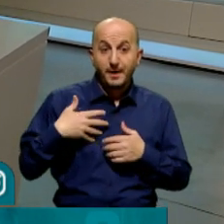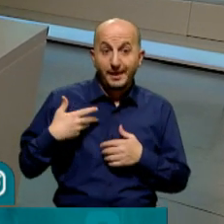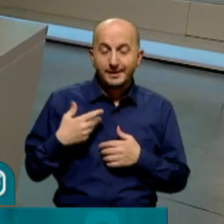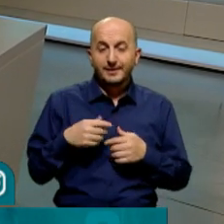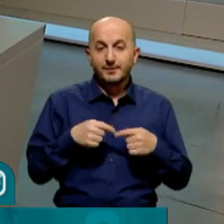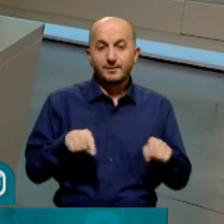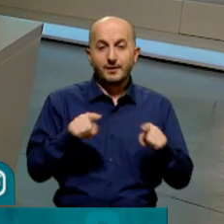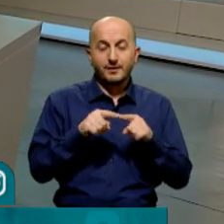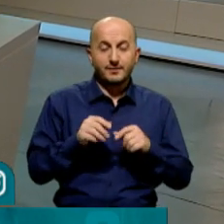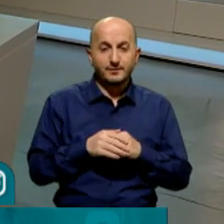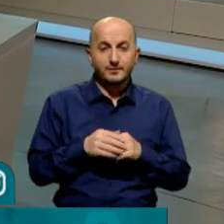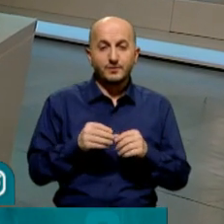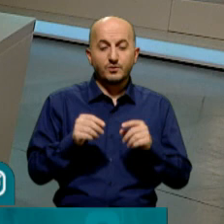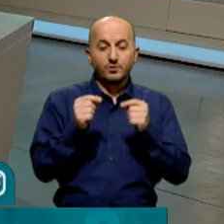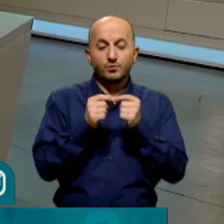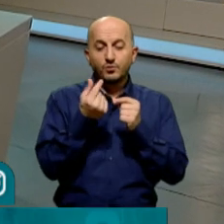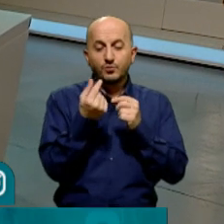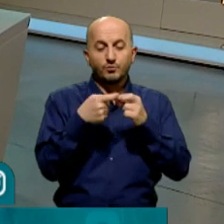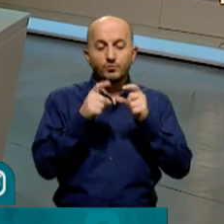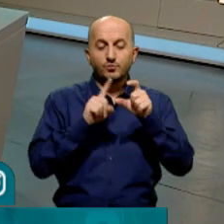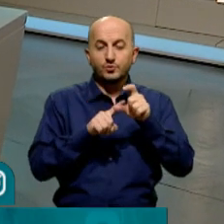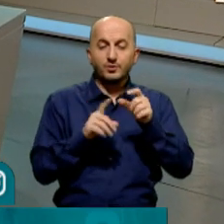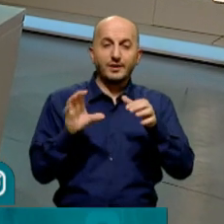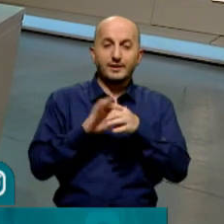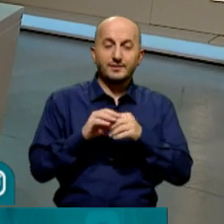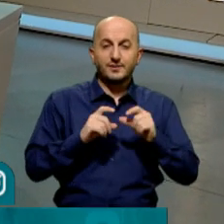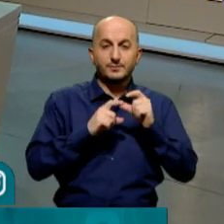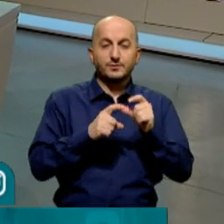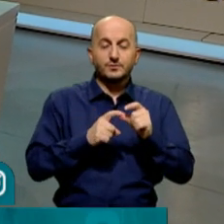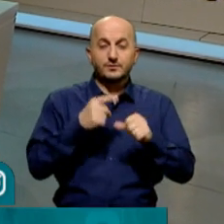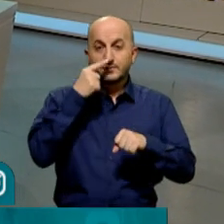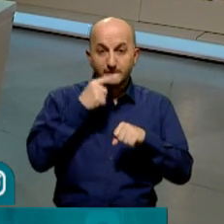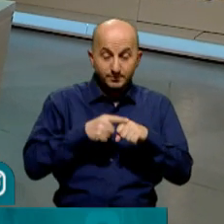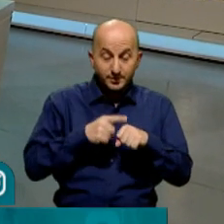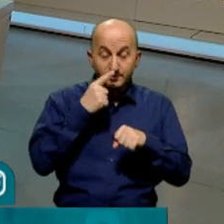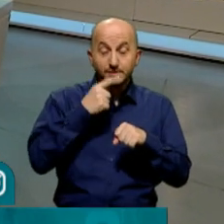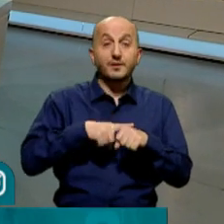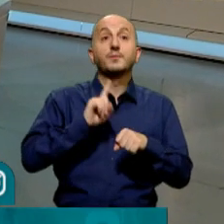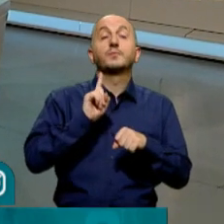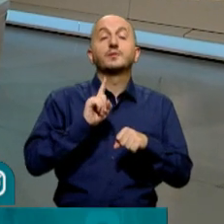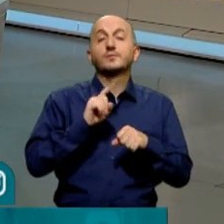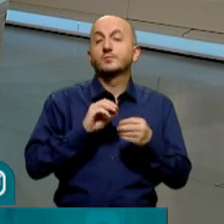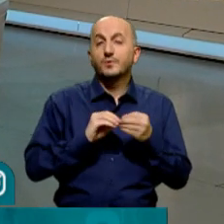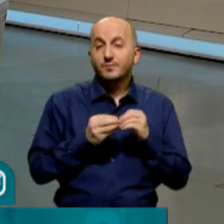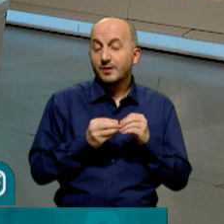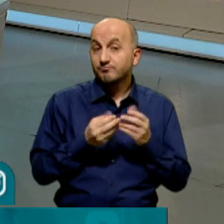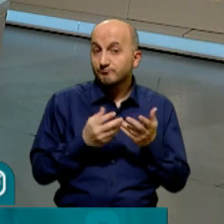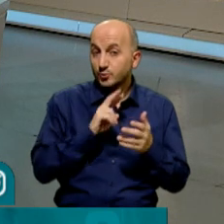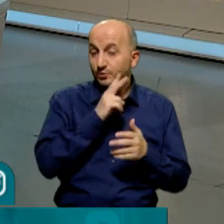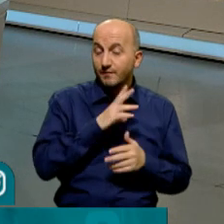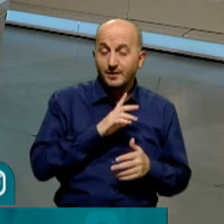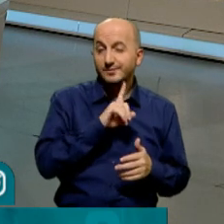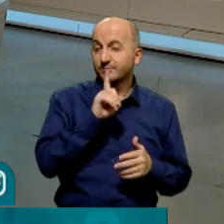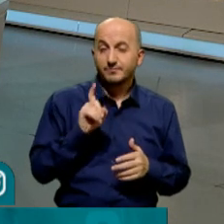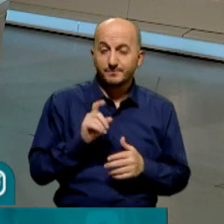alan. Burçlarla alakalı bir soru efendim. Burçlara inanmalı mıyız ya da inanmakta bir acaba günah var